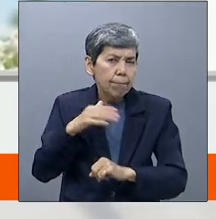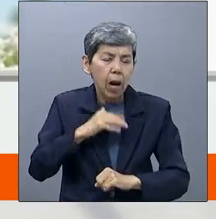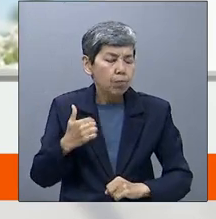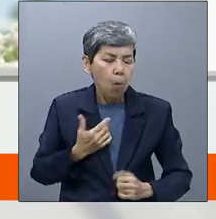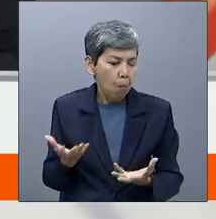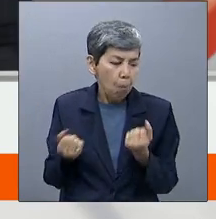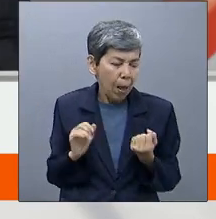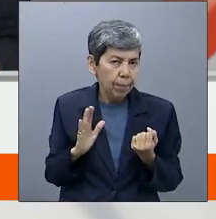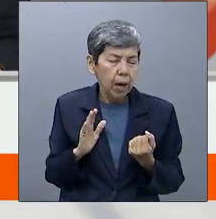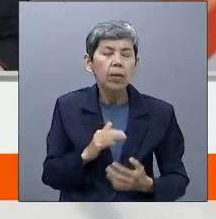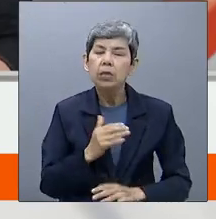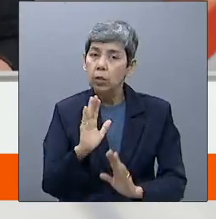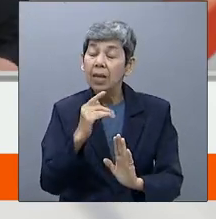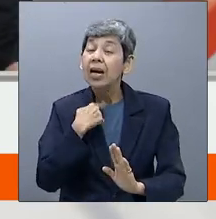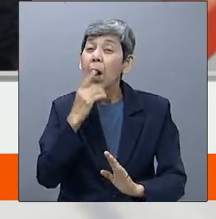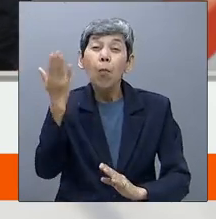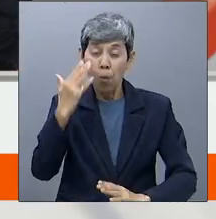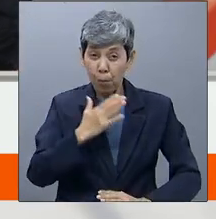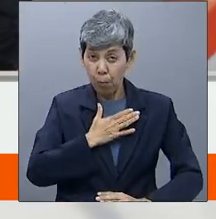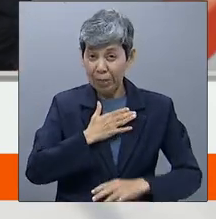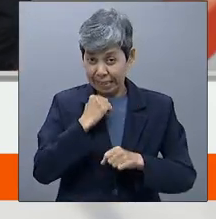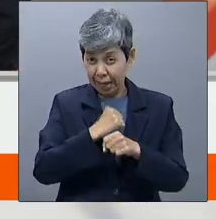ยนะ ค่ะที่นี้ สมัยผมเนี่ย